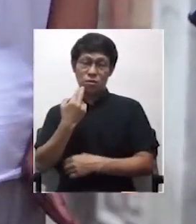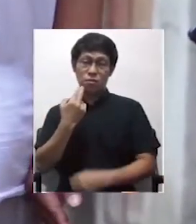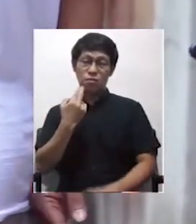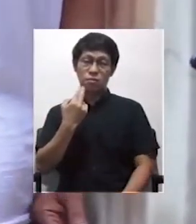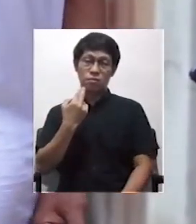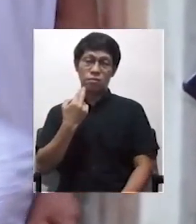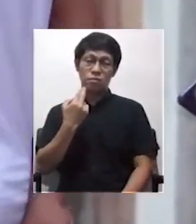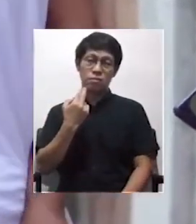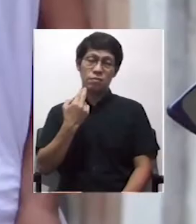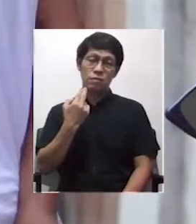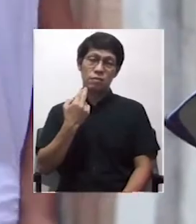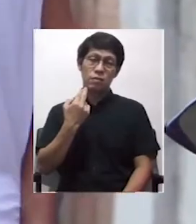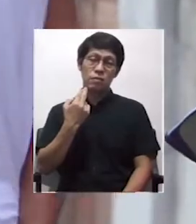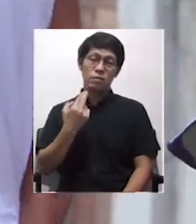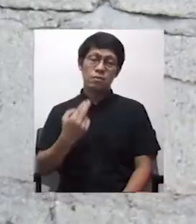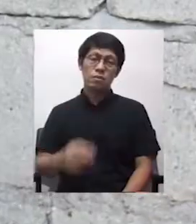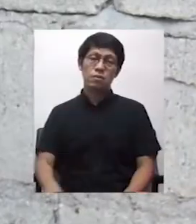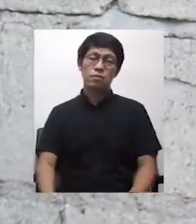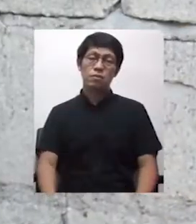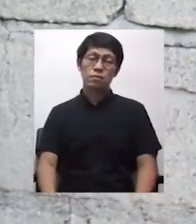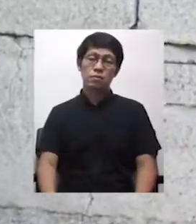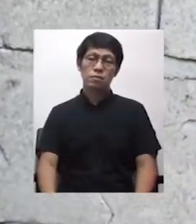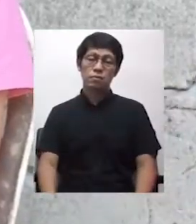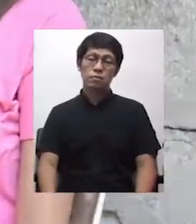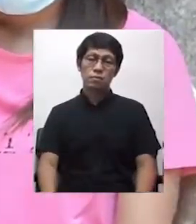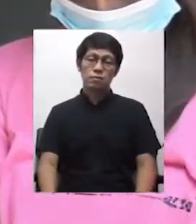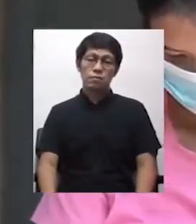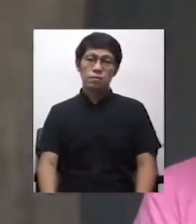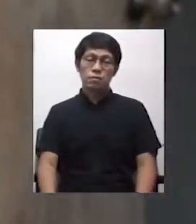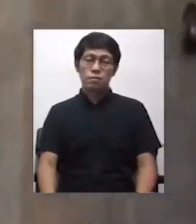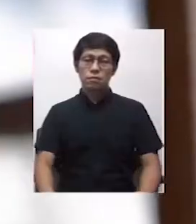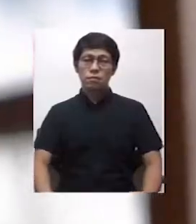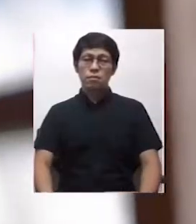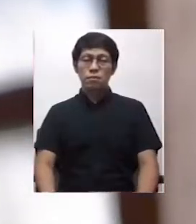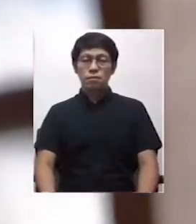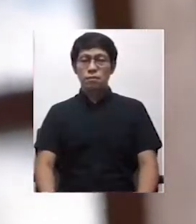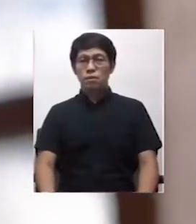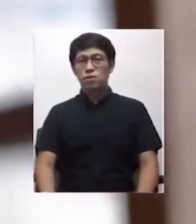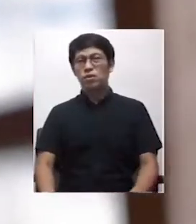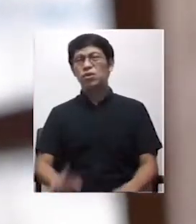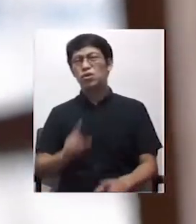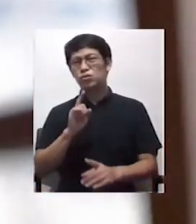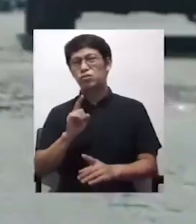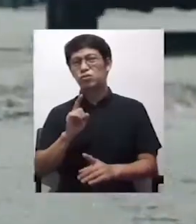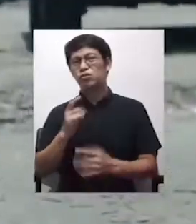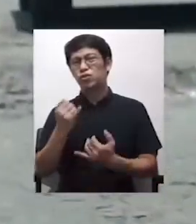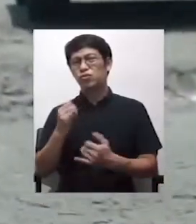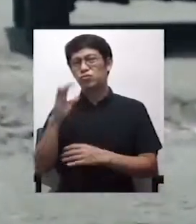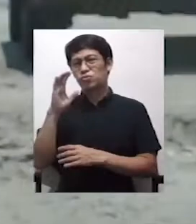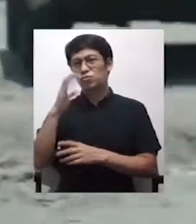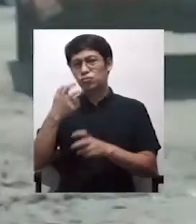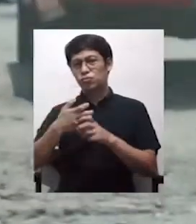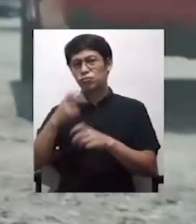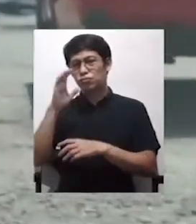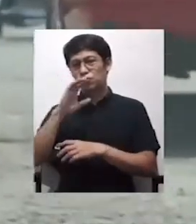lang, nawawala po. Napapagamot po yan. Kaya, yun po yung ano na, ipagamot po siya para gumaling po.